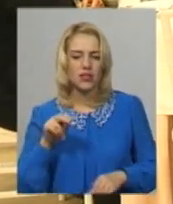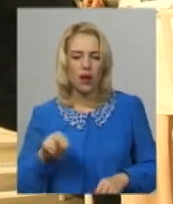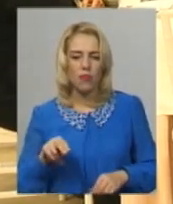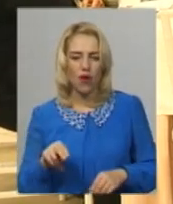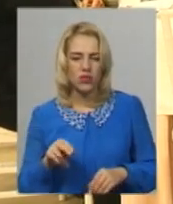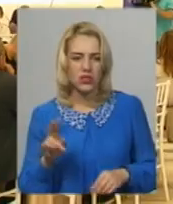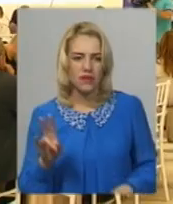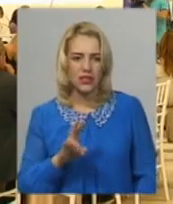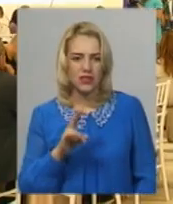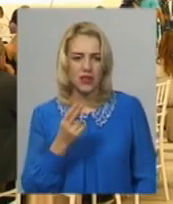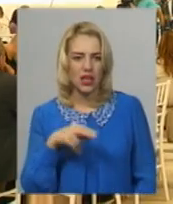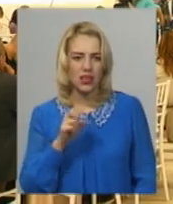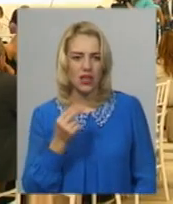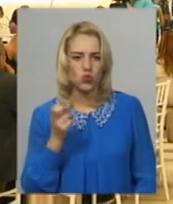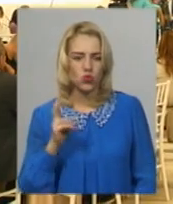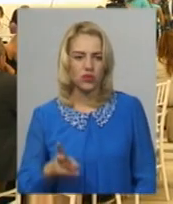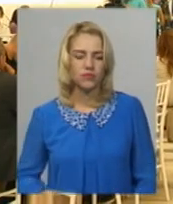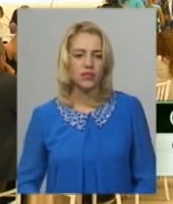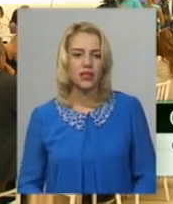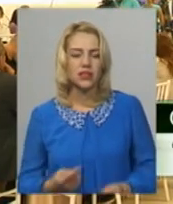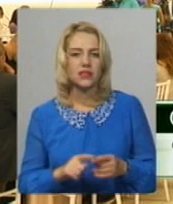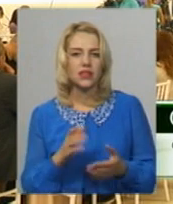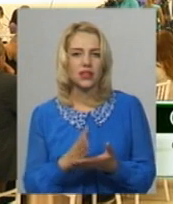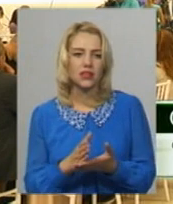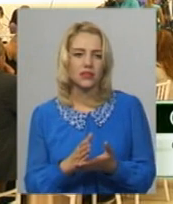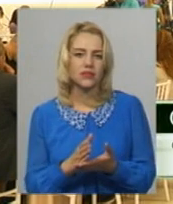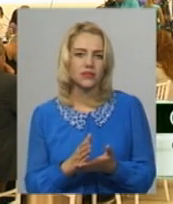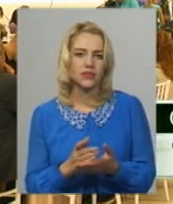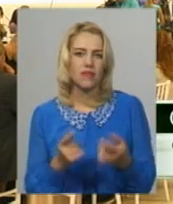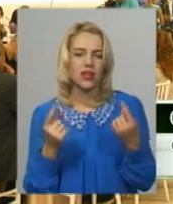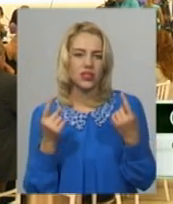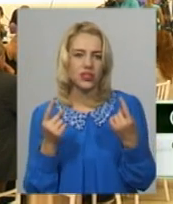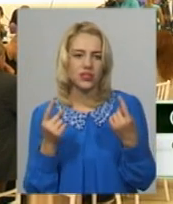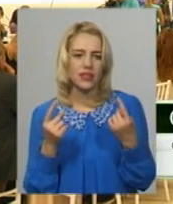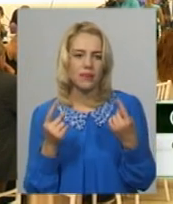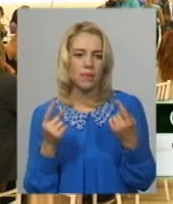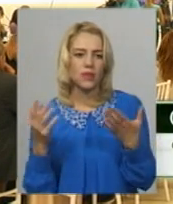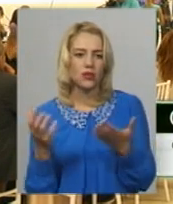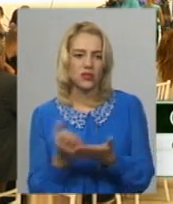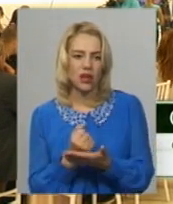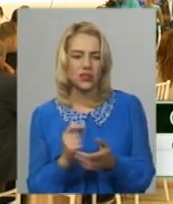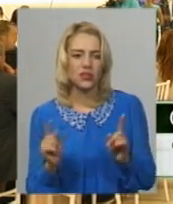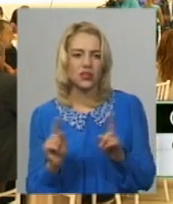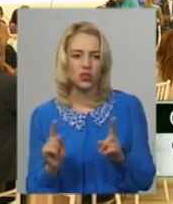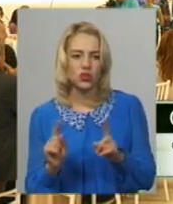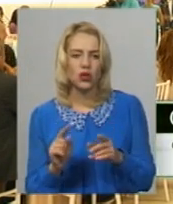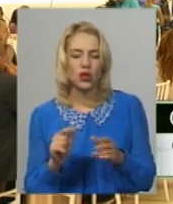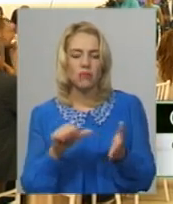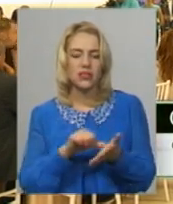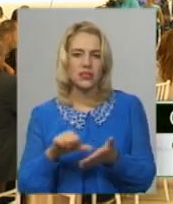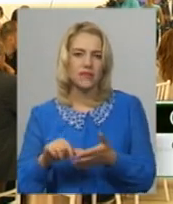Олександр Дацюк. На мою думку, це є величезне досягнення, що представники